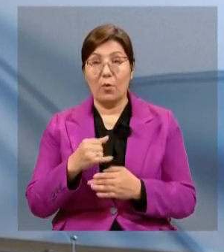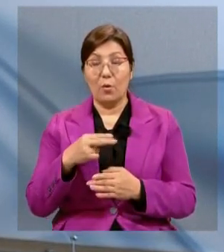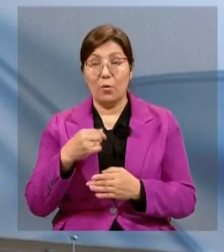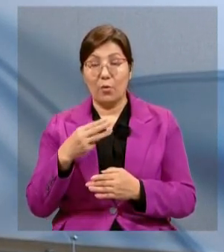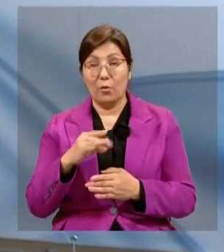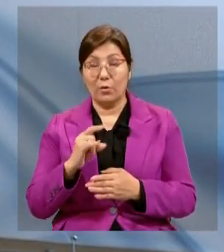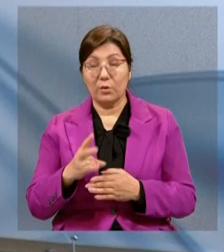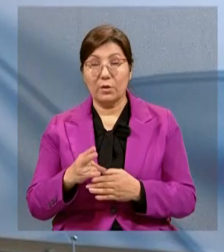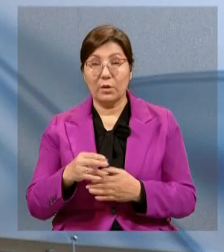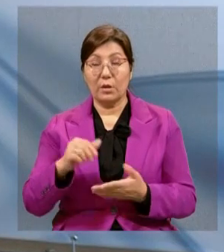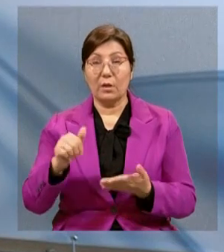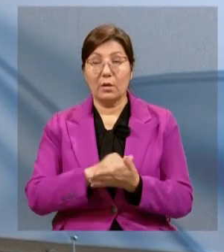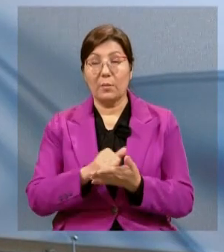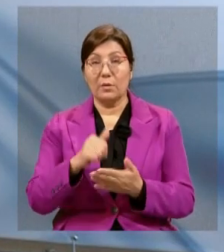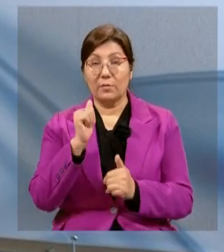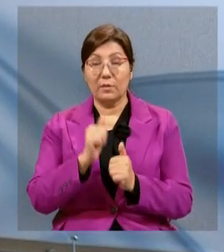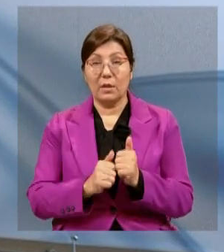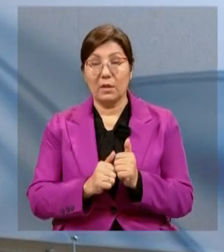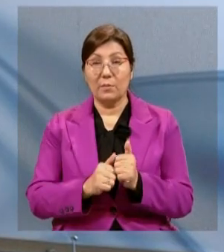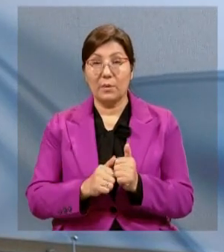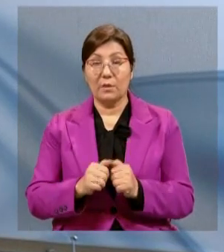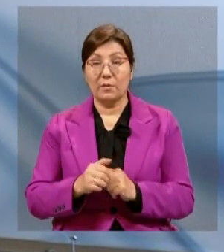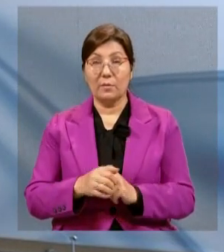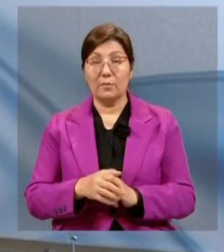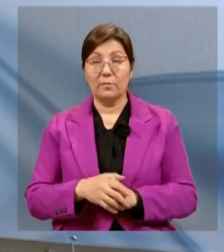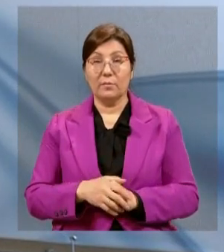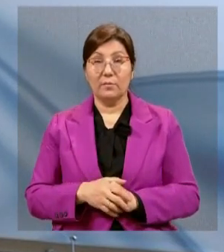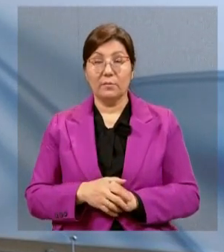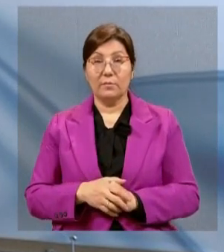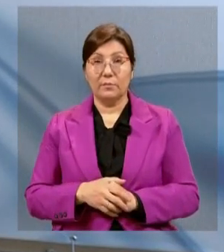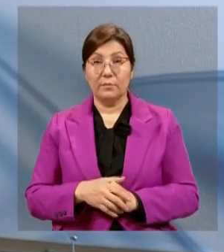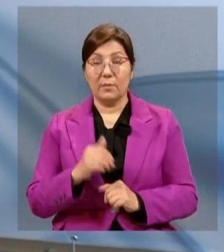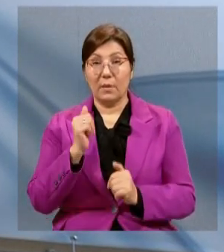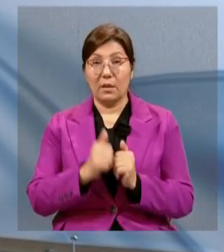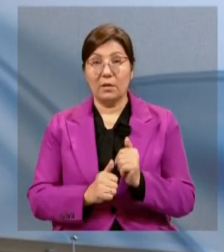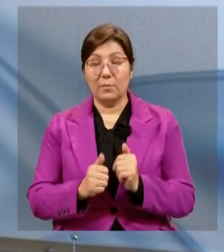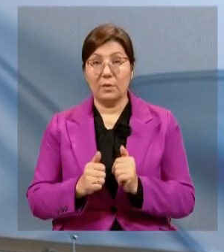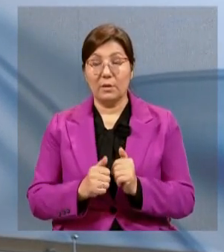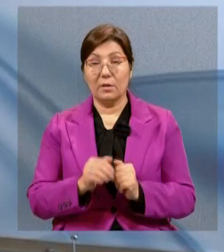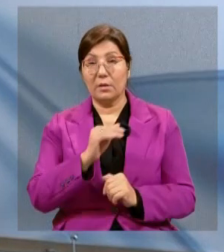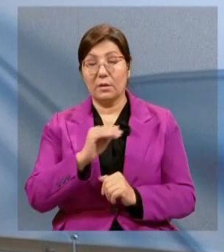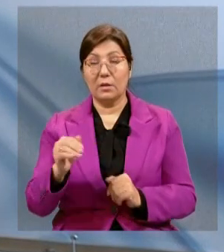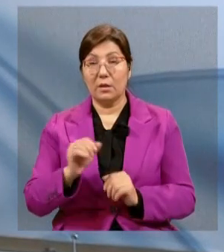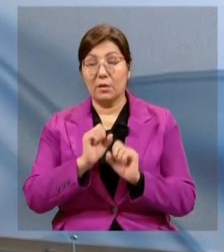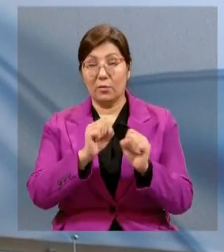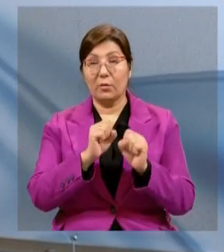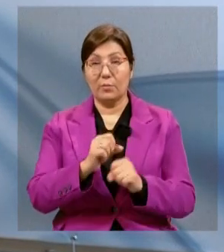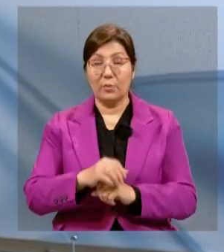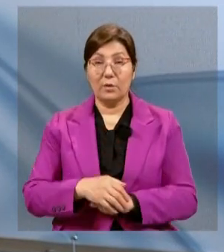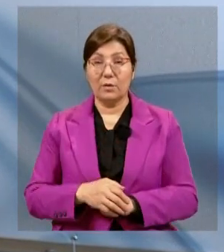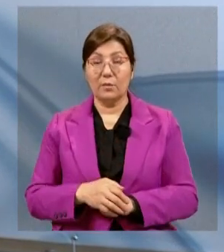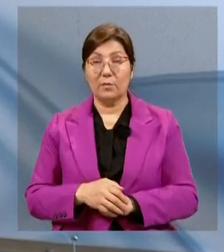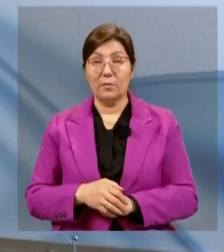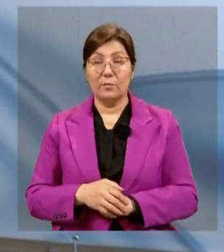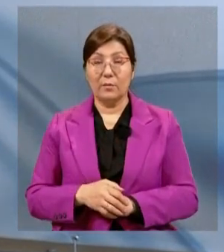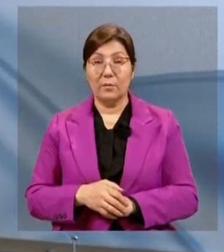бар. Сол мына әрбір не бойынша сала деп айтпай-ақ қойын, әрбір деңгейінде қорғап тұратын.